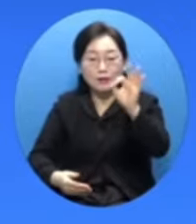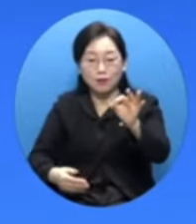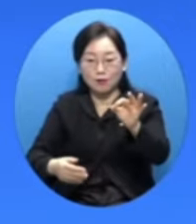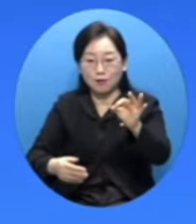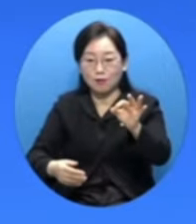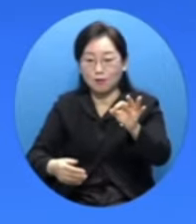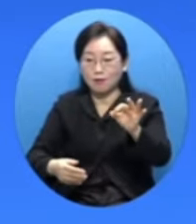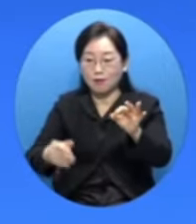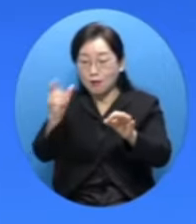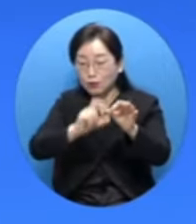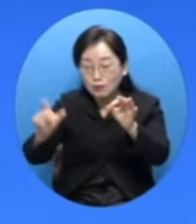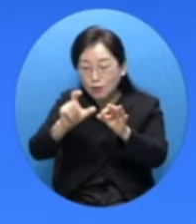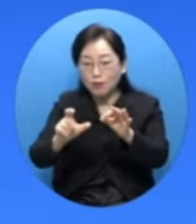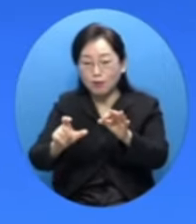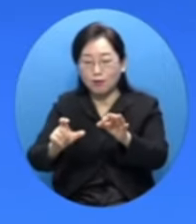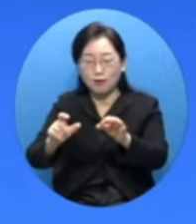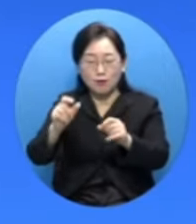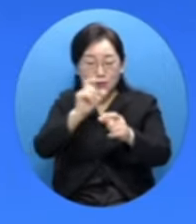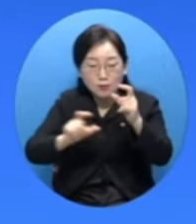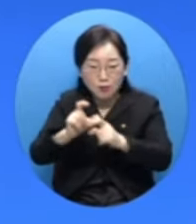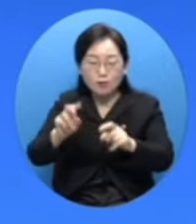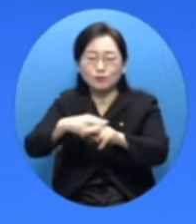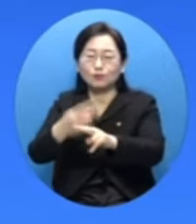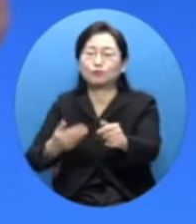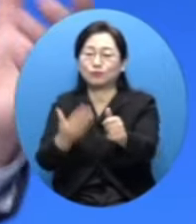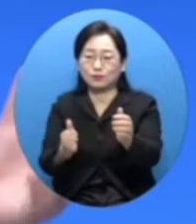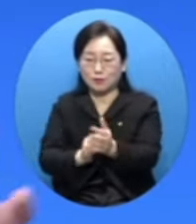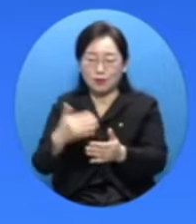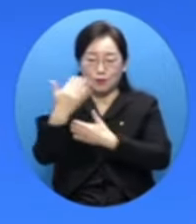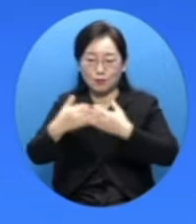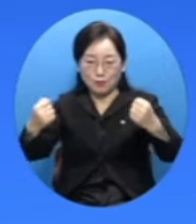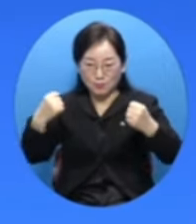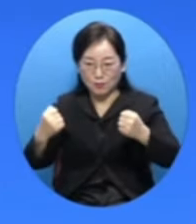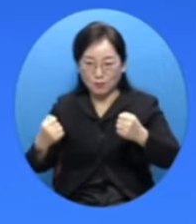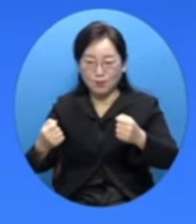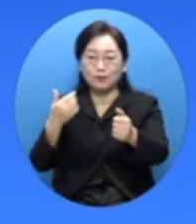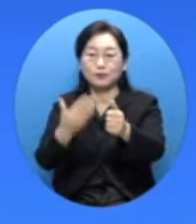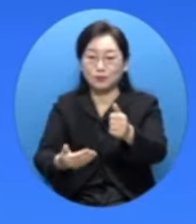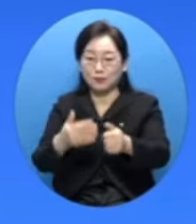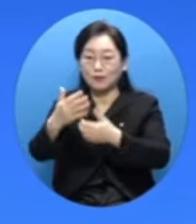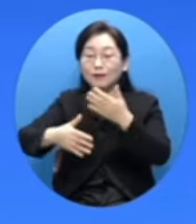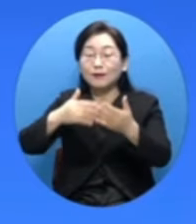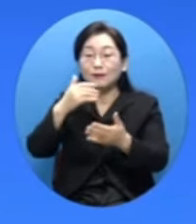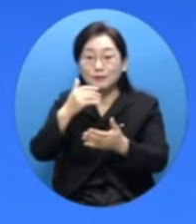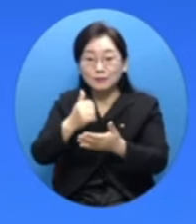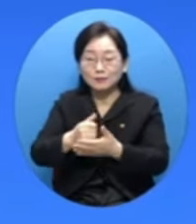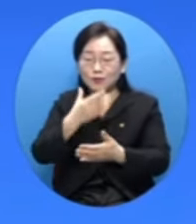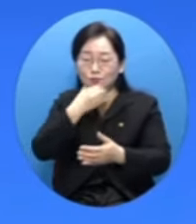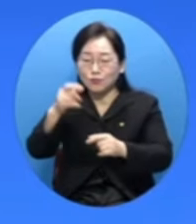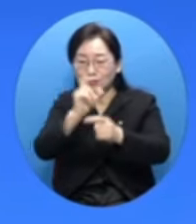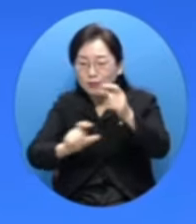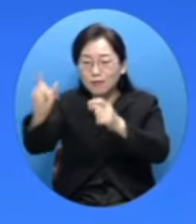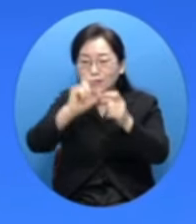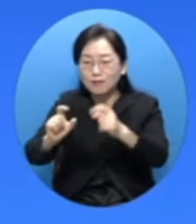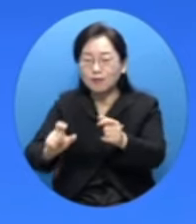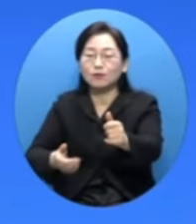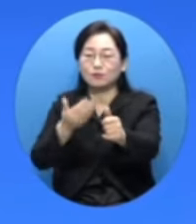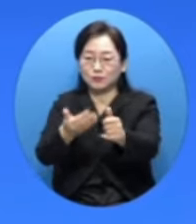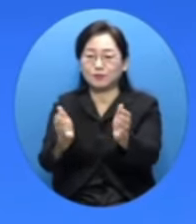더 훌륭한 열 잔을 또 선물로 주셨습니다. 건강도 회복시켜 주셨고 그래서 하나님께서 그에게 복의 복을 더하여 주신